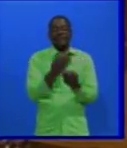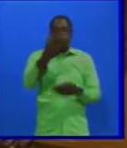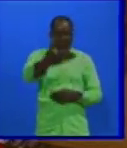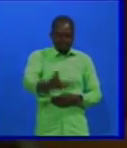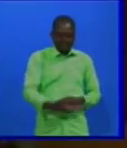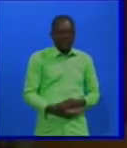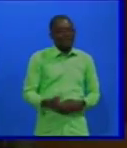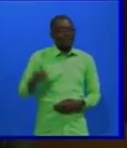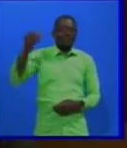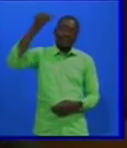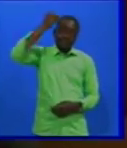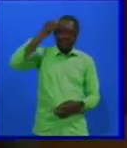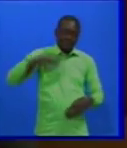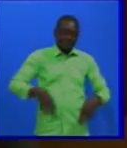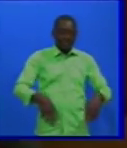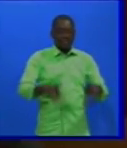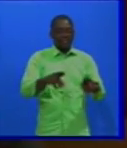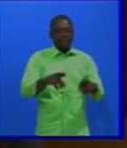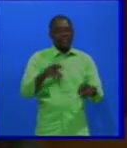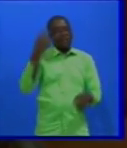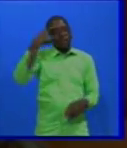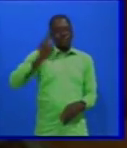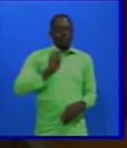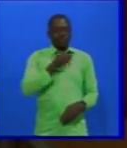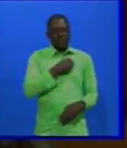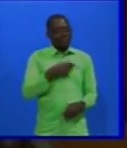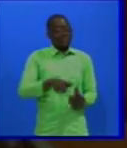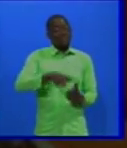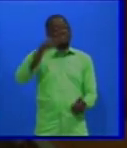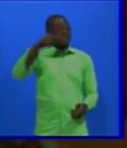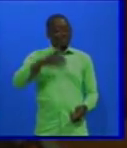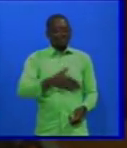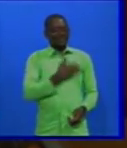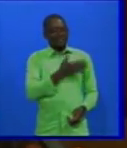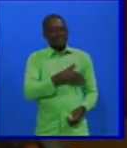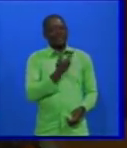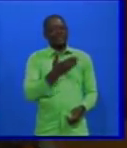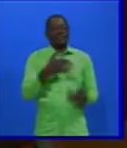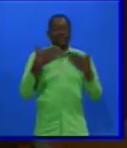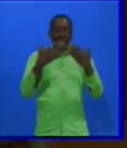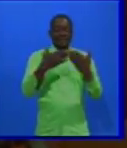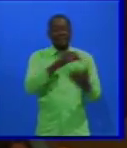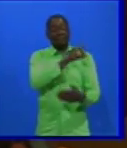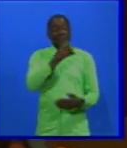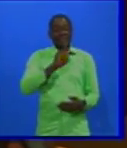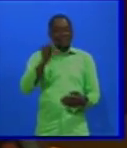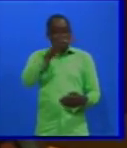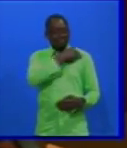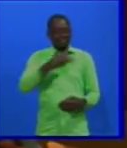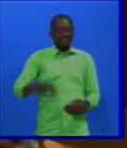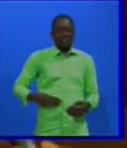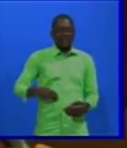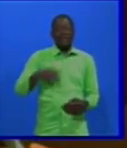baptême de rue. Sinon pour nous, c'est un jour de grande joie et de gratitude. Donc je remercie vraiment la mairie avec qui nous avons